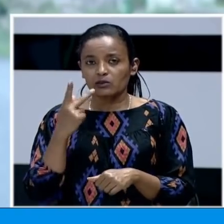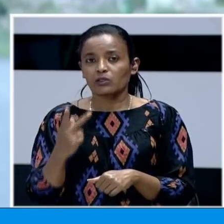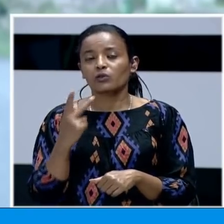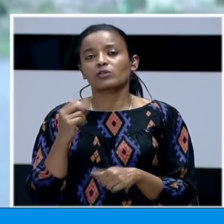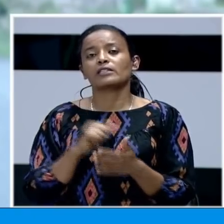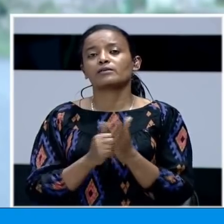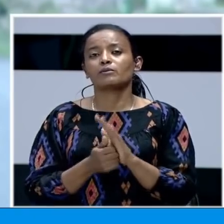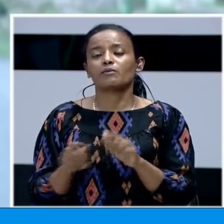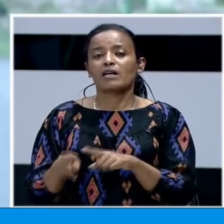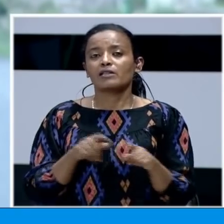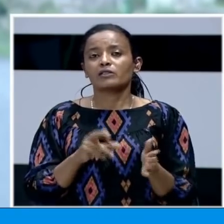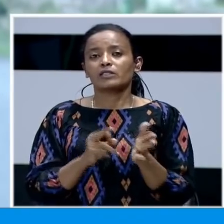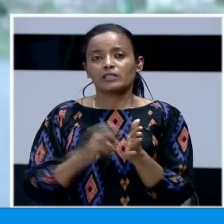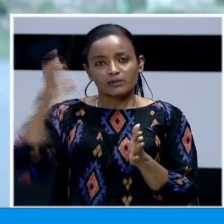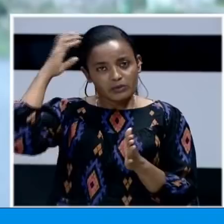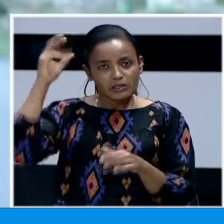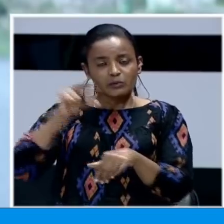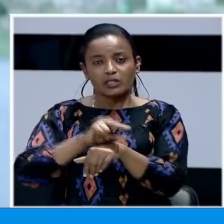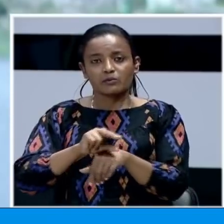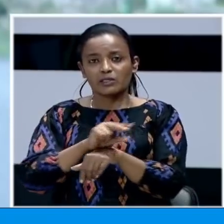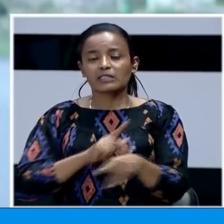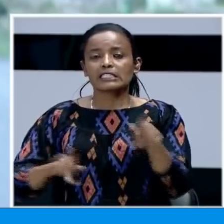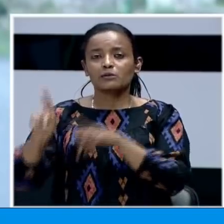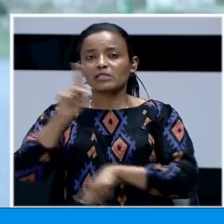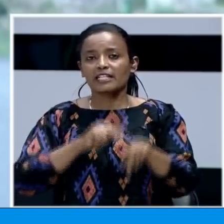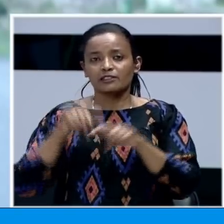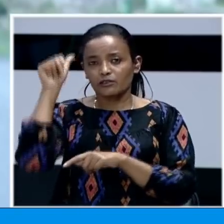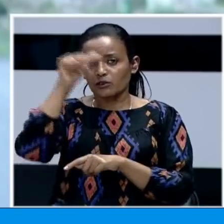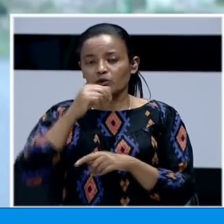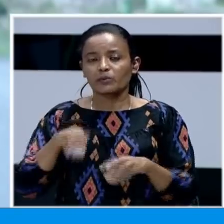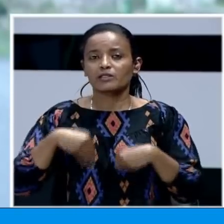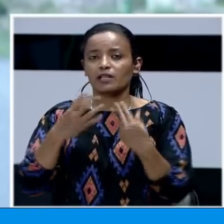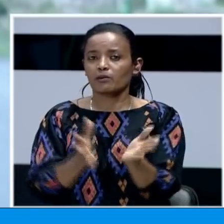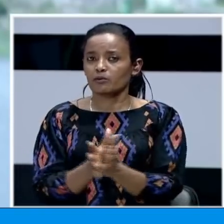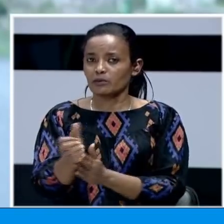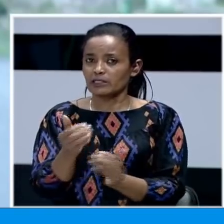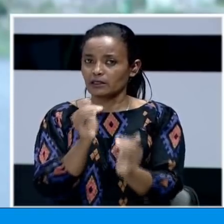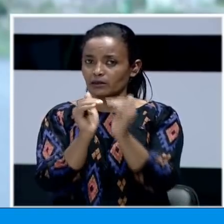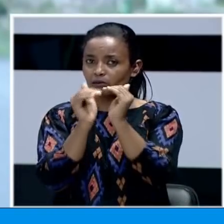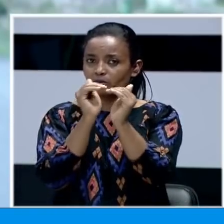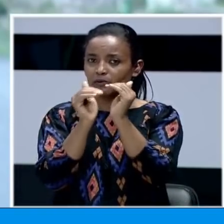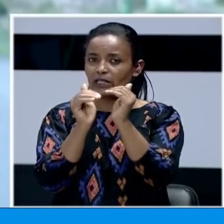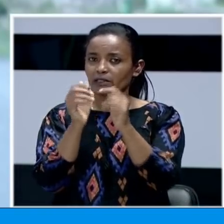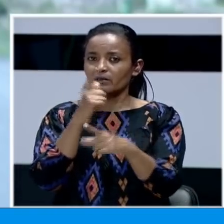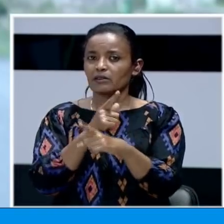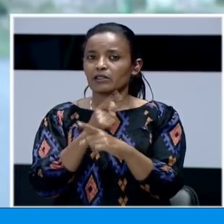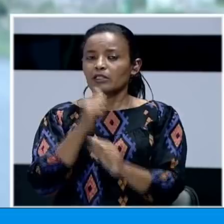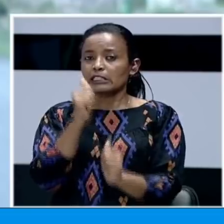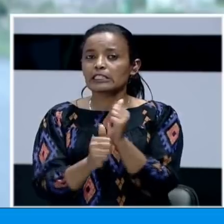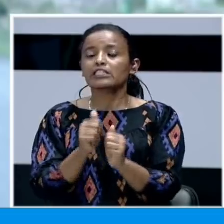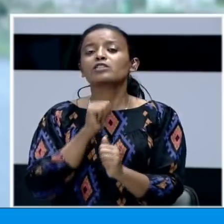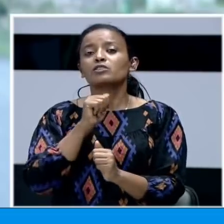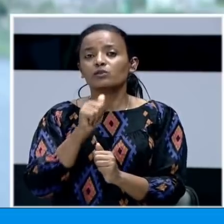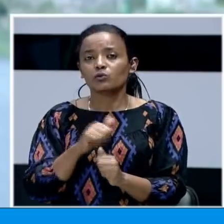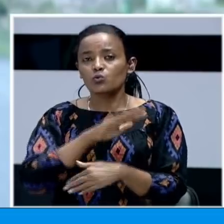عتدما مالتون حق من قست بهرن بهر سوات هزبتات إتيبي أزهاو مثل معرنة مرققاتن كجهس يولن